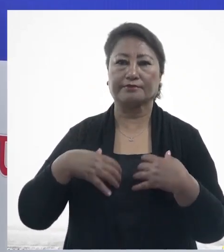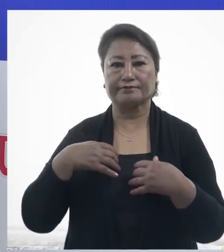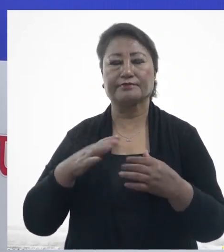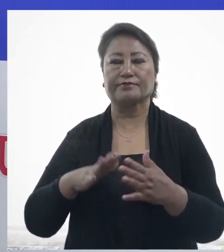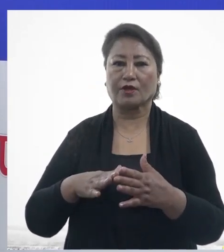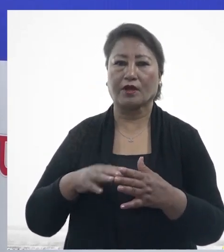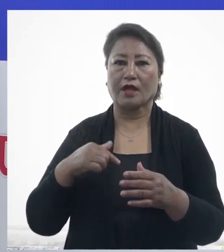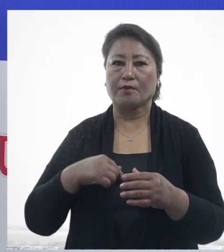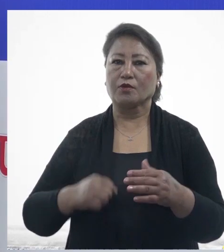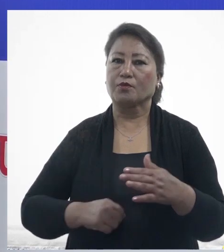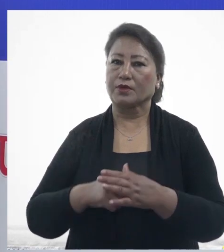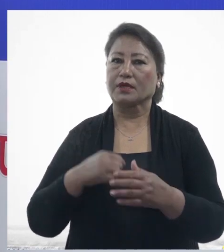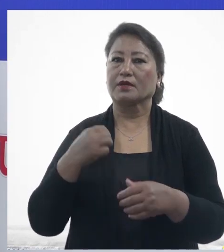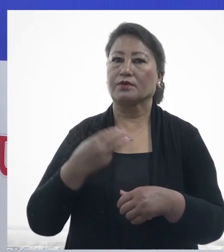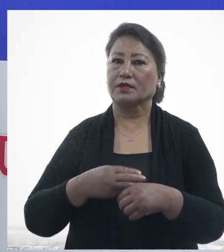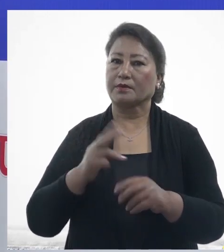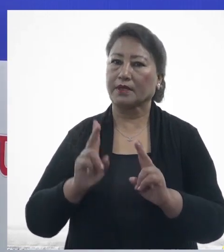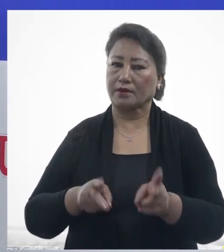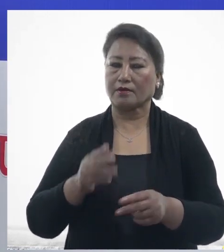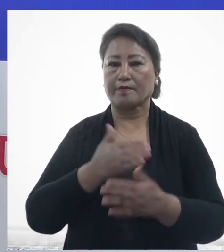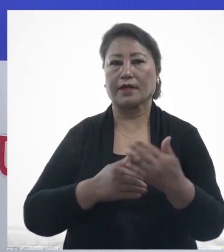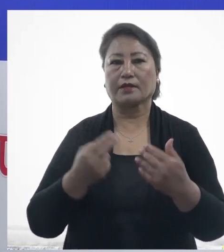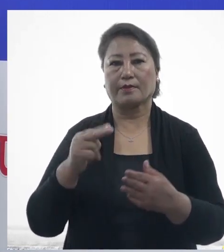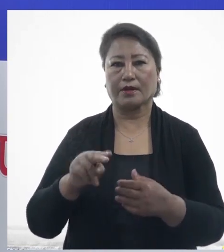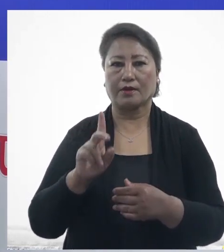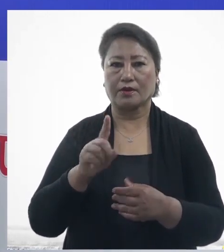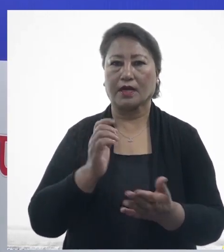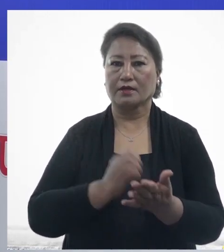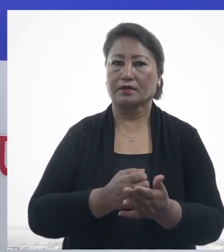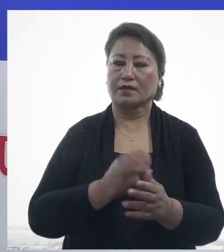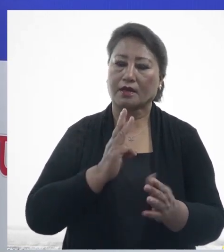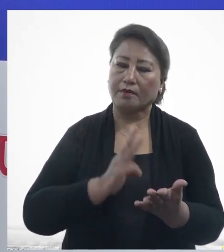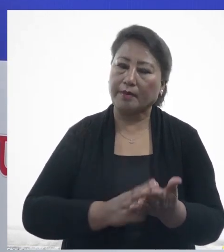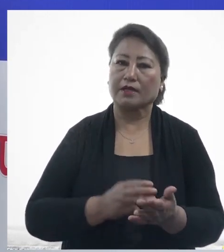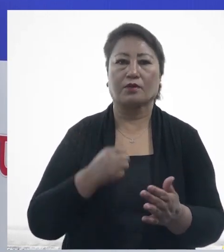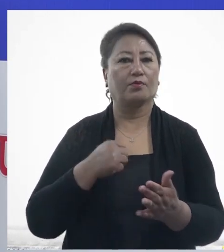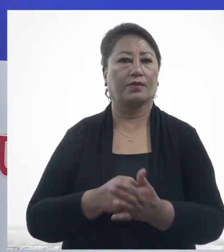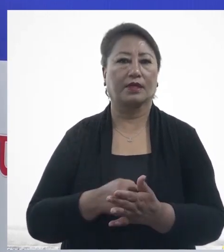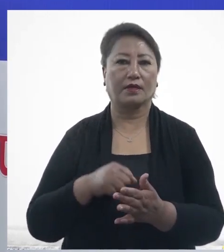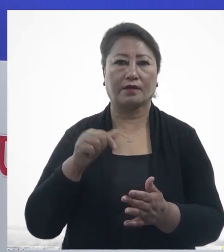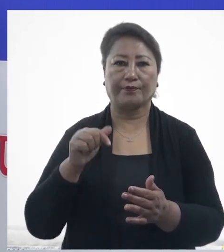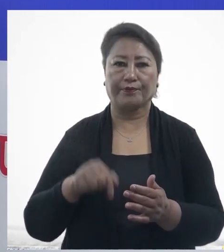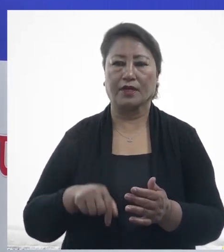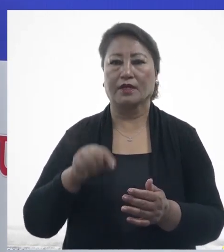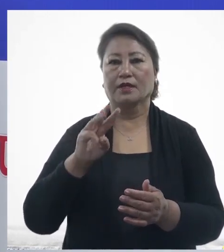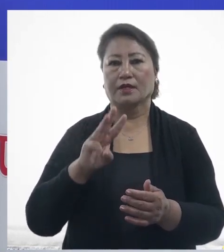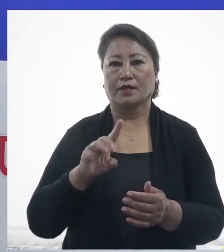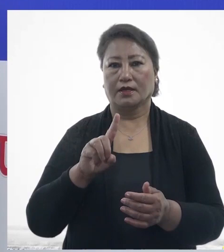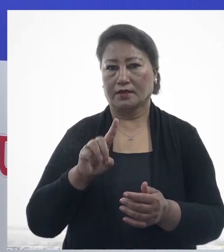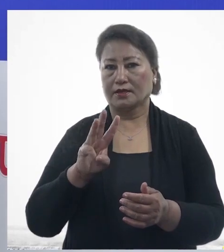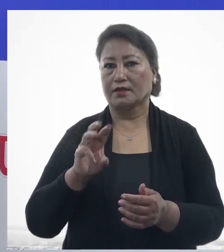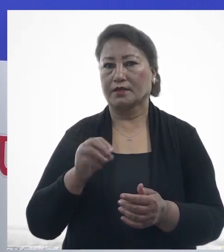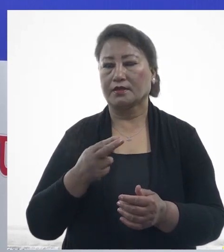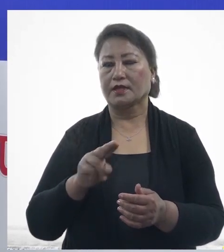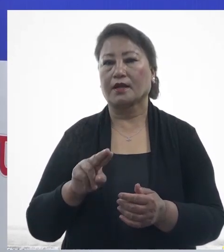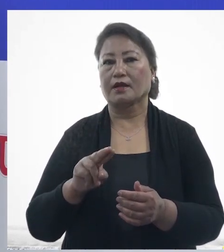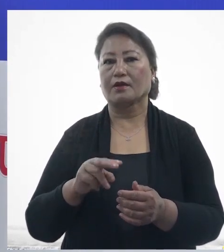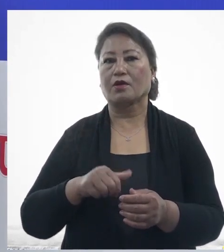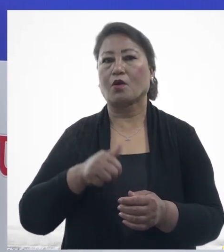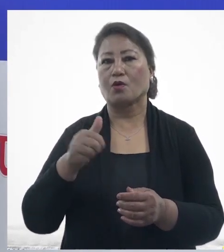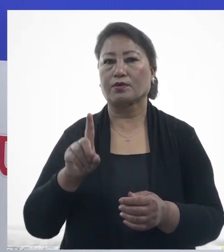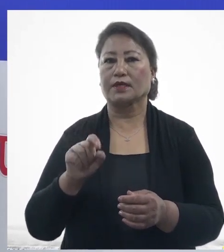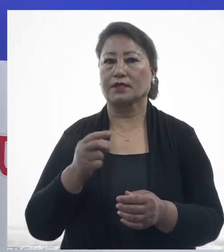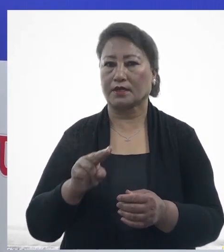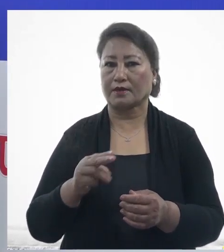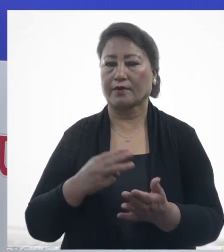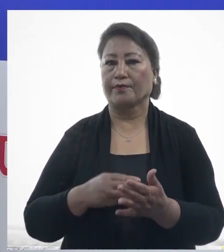कन्सर्न भनेकै त्यही हो एउटा अपाङ्गता भएको व्यक्तिले, किन एउटा मात्रै संस्थाले गरेर त पुग्दैन। सो आजको दिनमा हामी चाहिँ 130 छन्, भोलि त 130 अरू 10 मात्रै गर्दा